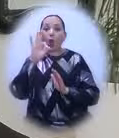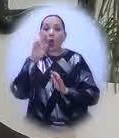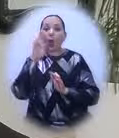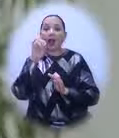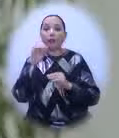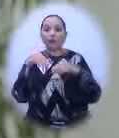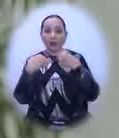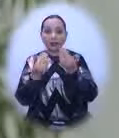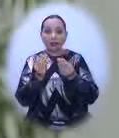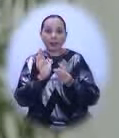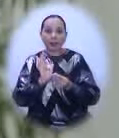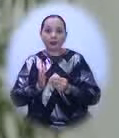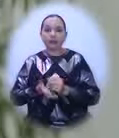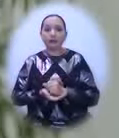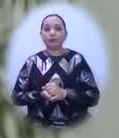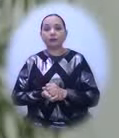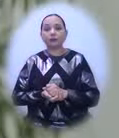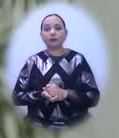chizib beramiz.